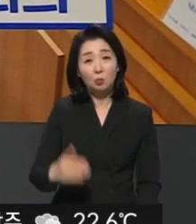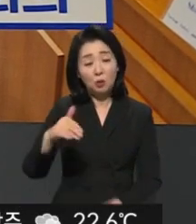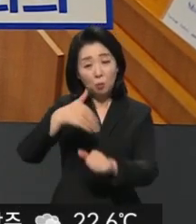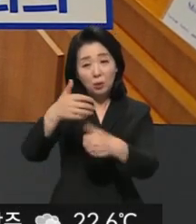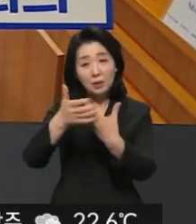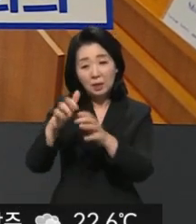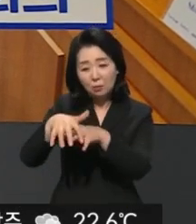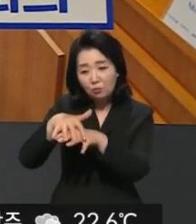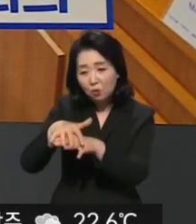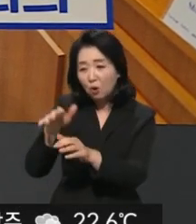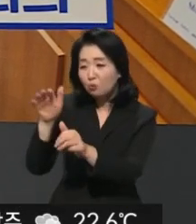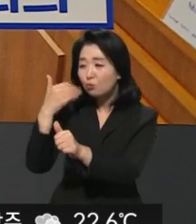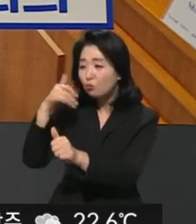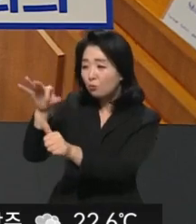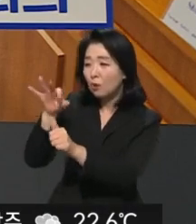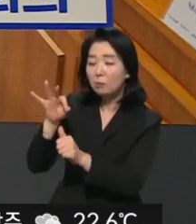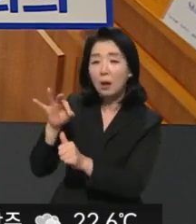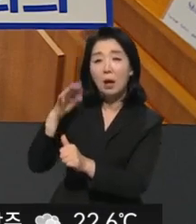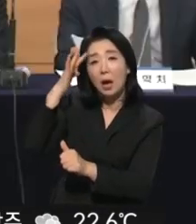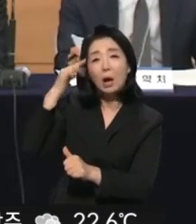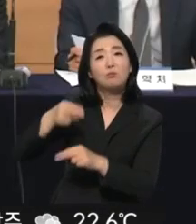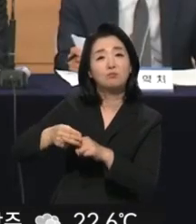할 수 있는 문제가 아닌 것 같은데요.